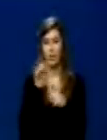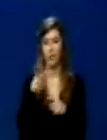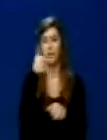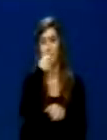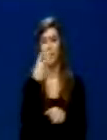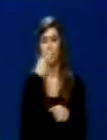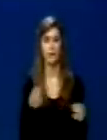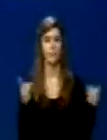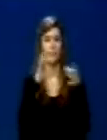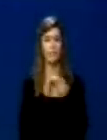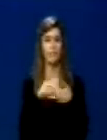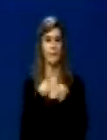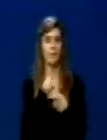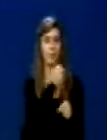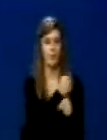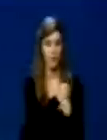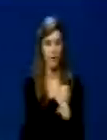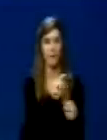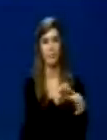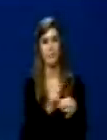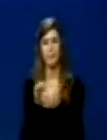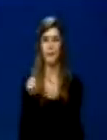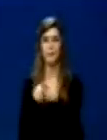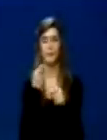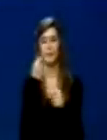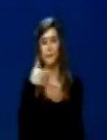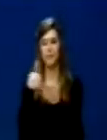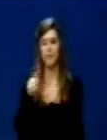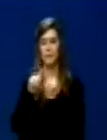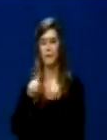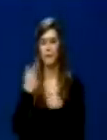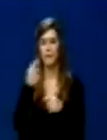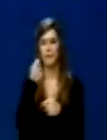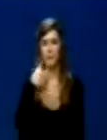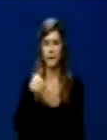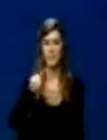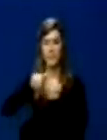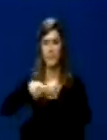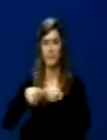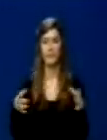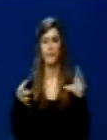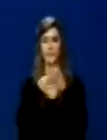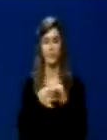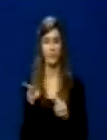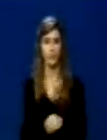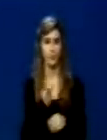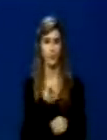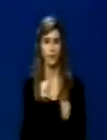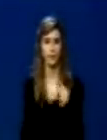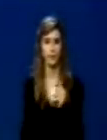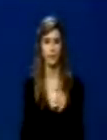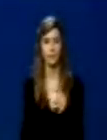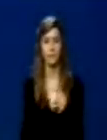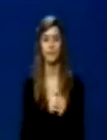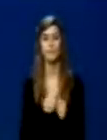shumë të ndërlidhura. Natyrisht, pra puna e AKP-s vrehet edhe në mënyrën se si AKP-ja po i menaxhon fondet e privatizimit